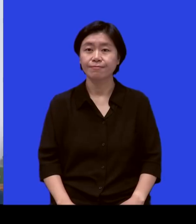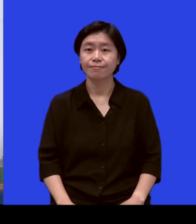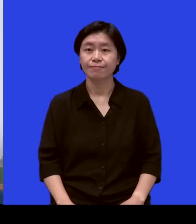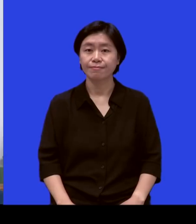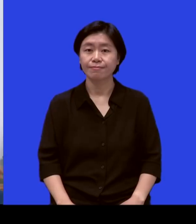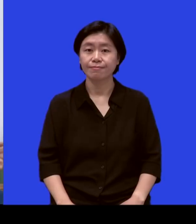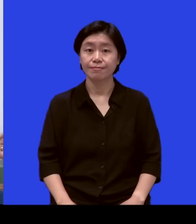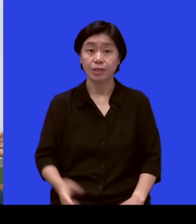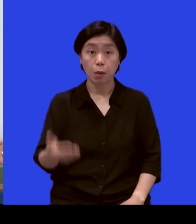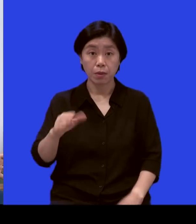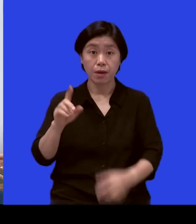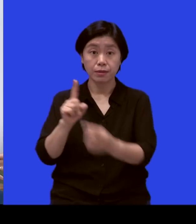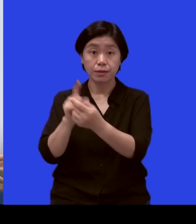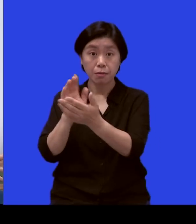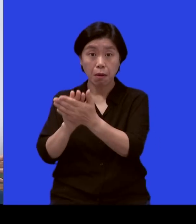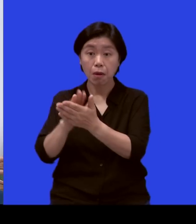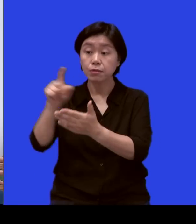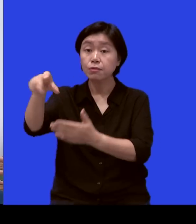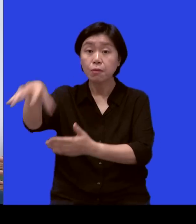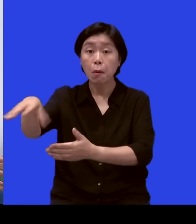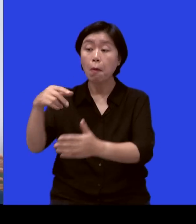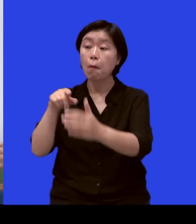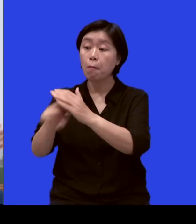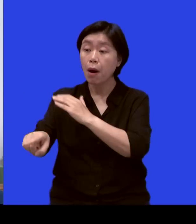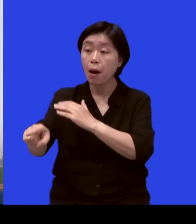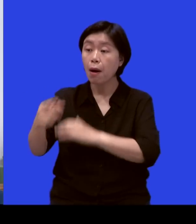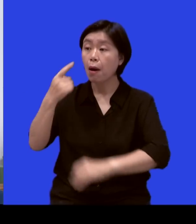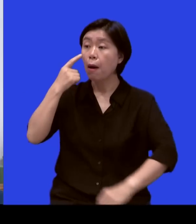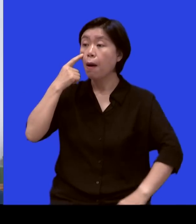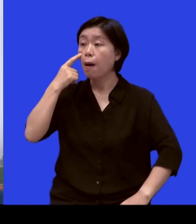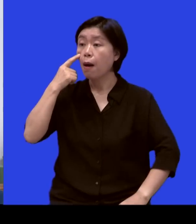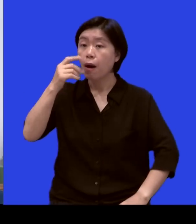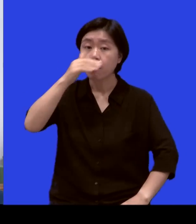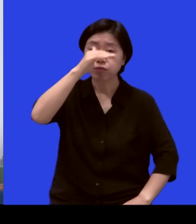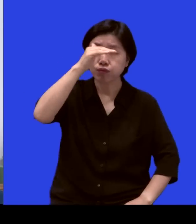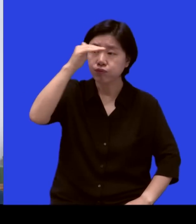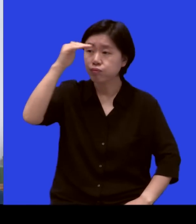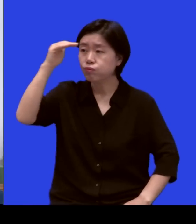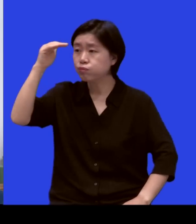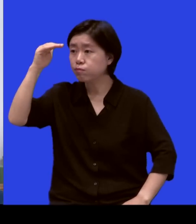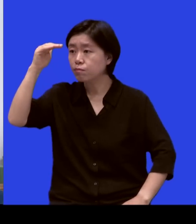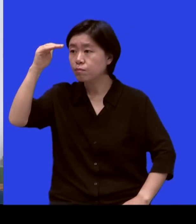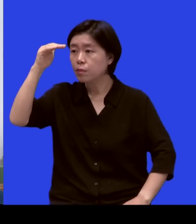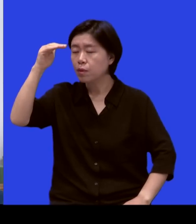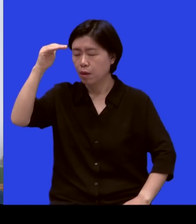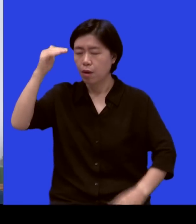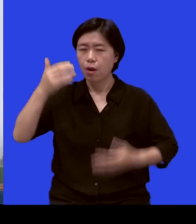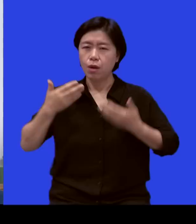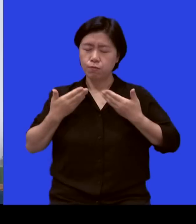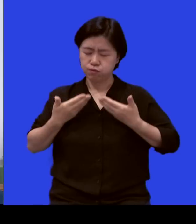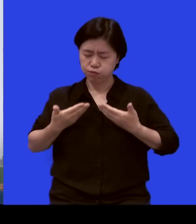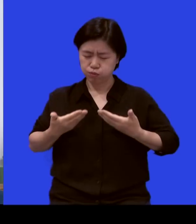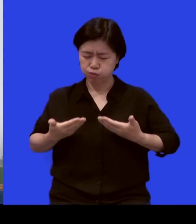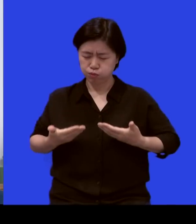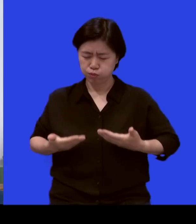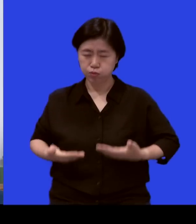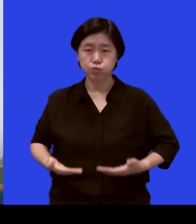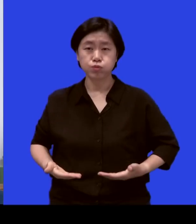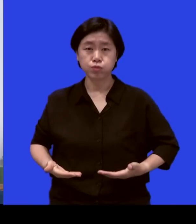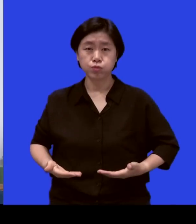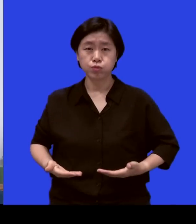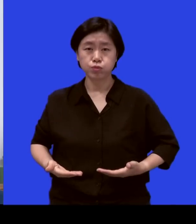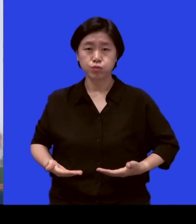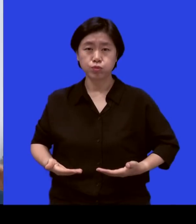딱 올라가서 산정에 딱 들어섰는데 고요함이 밀려오더라고요. 네. 사일런스가 밀려오는데 소리가